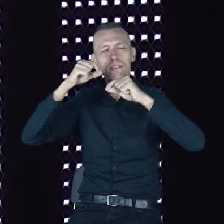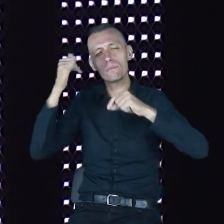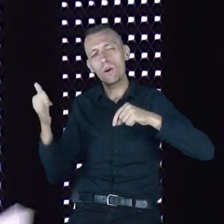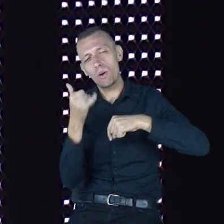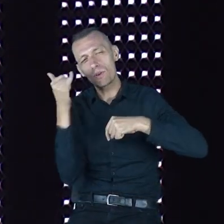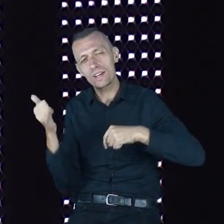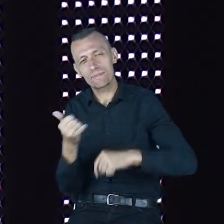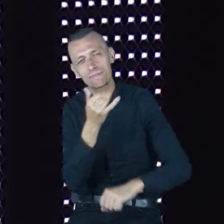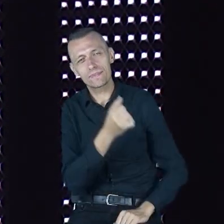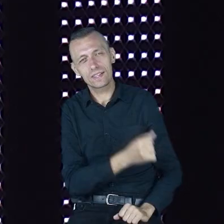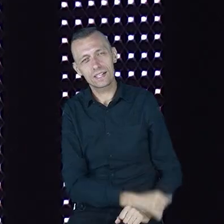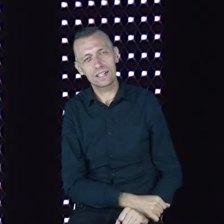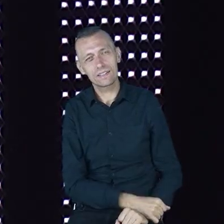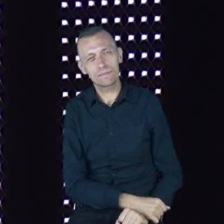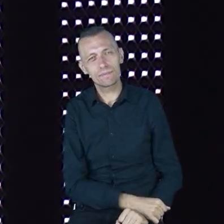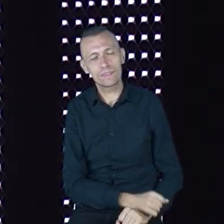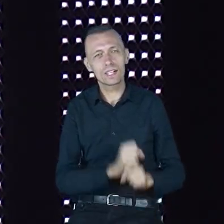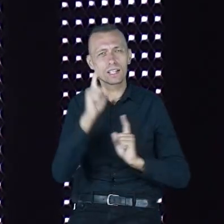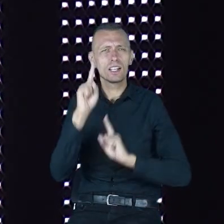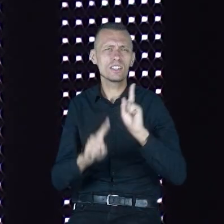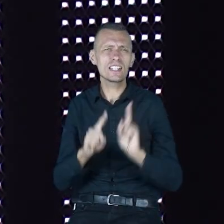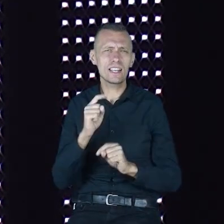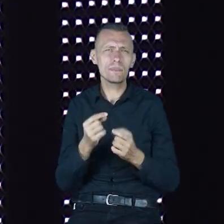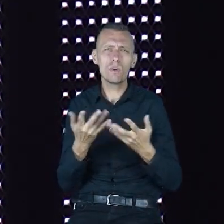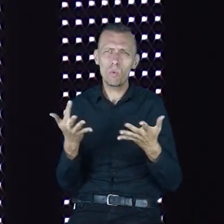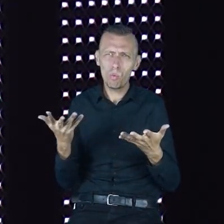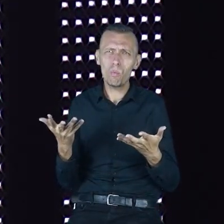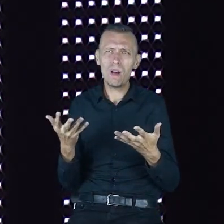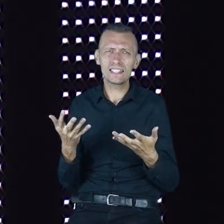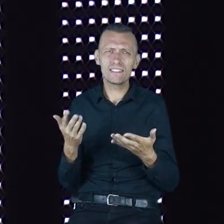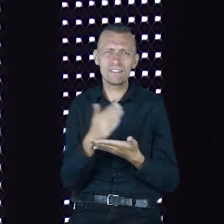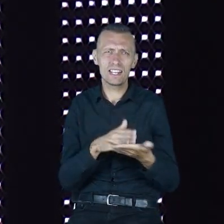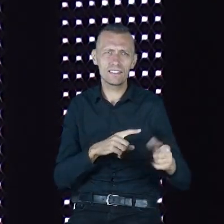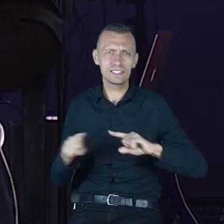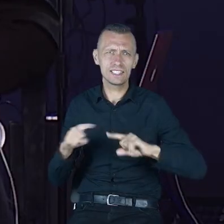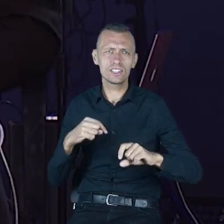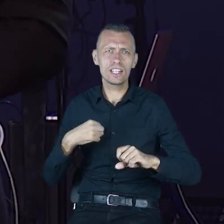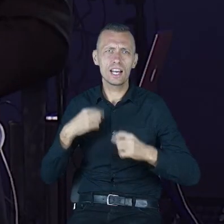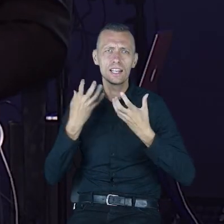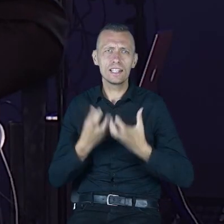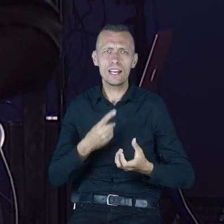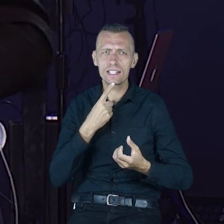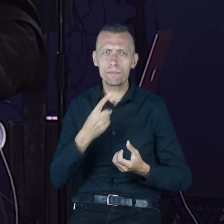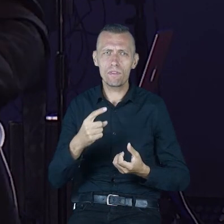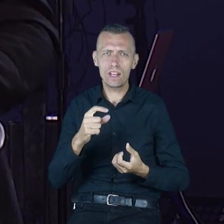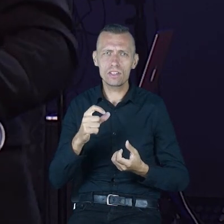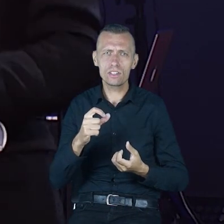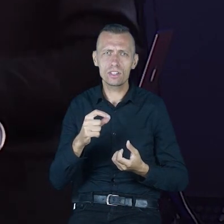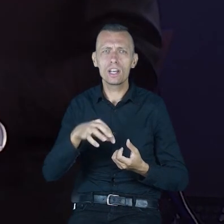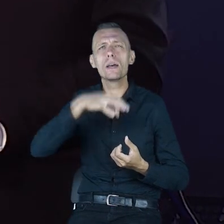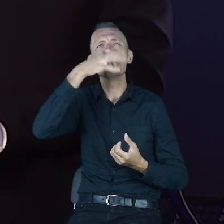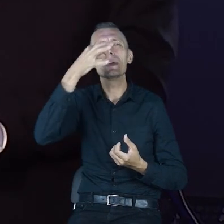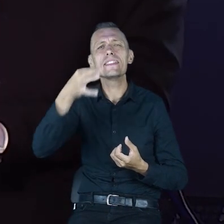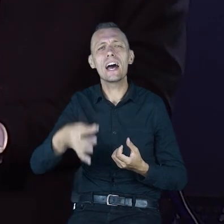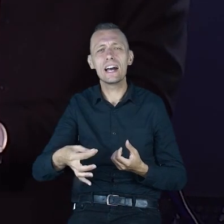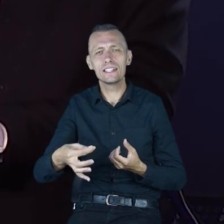czasem prozaiczne i błahe. Ale chcę tutaj powiedzieć to jedno wredne pytanie, które pojawia się.